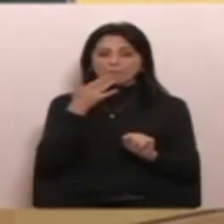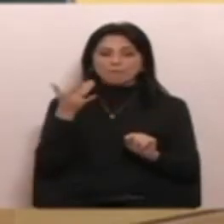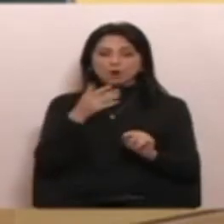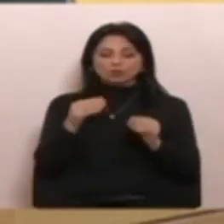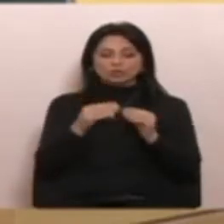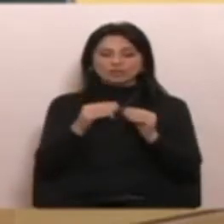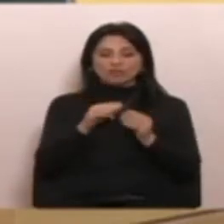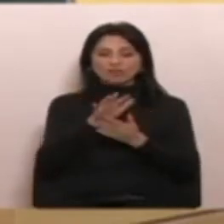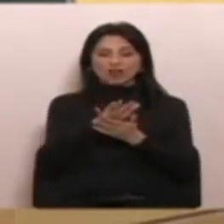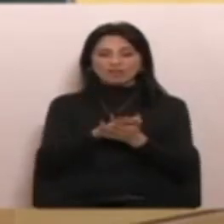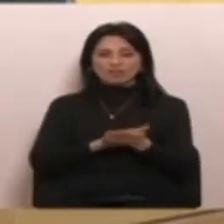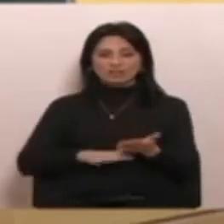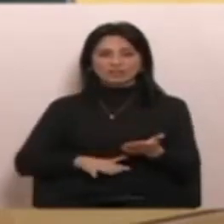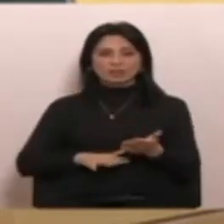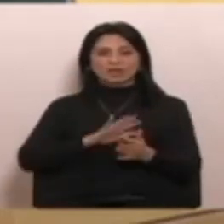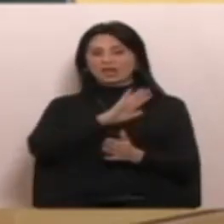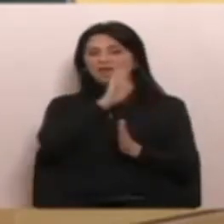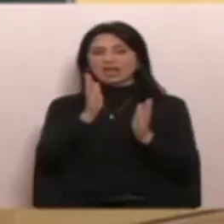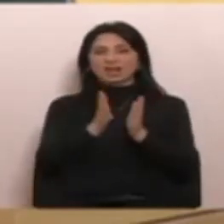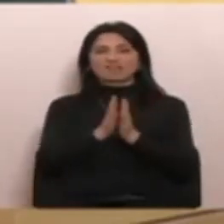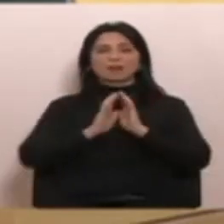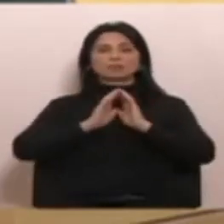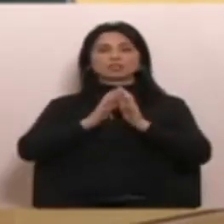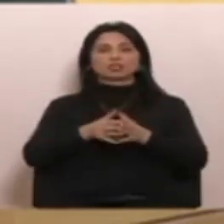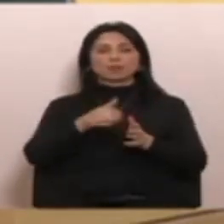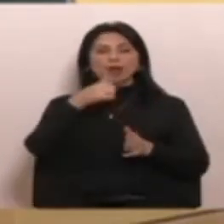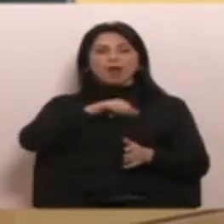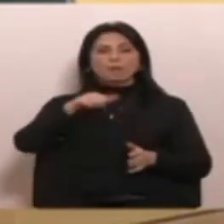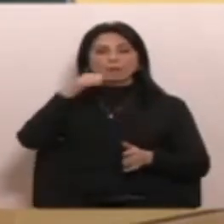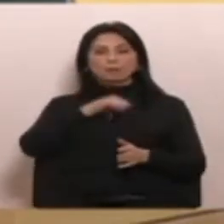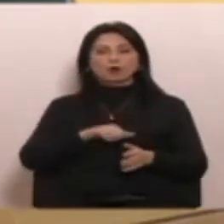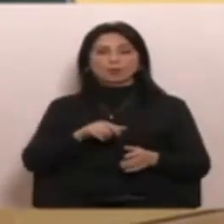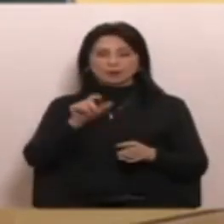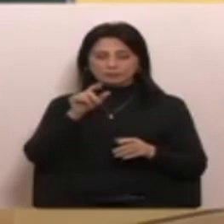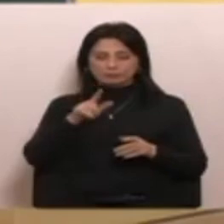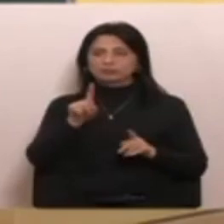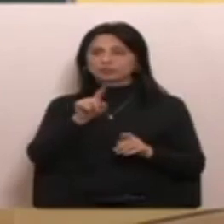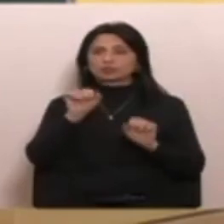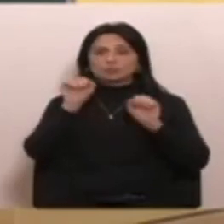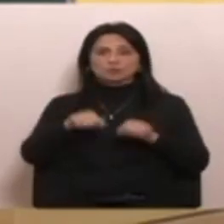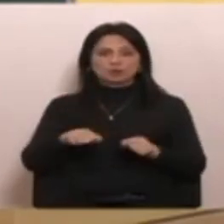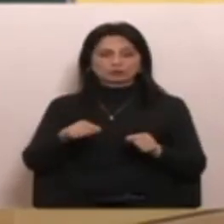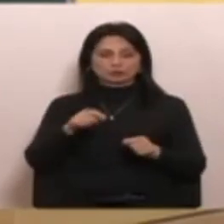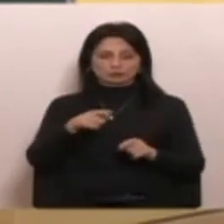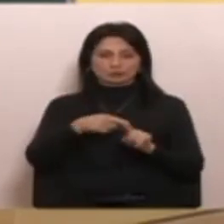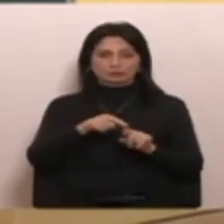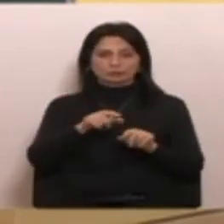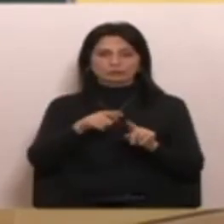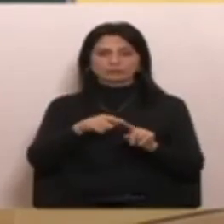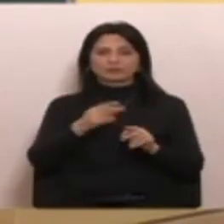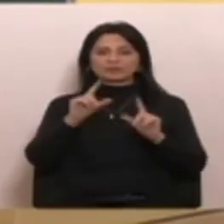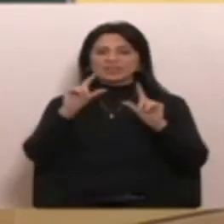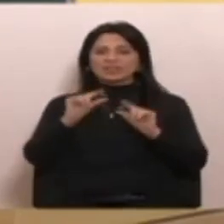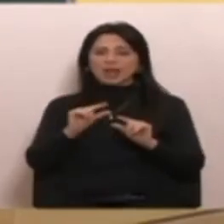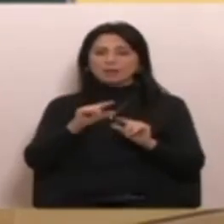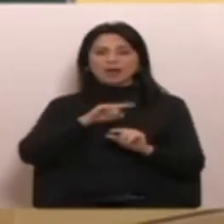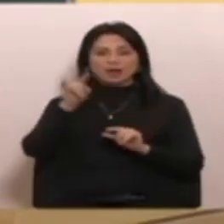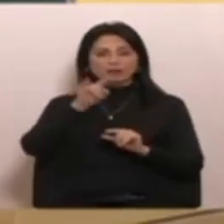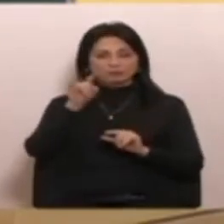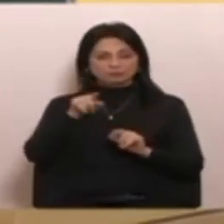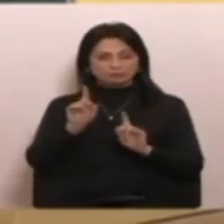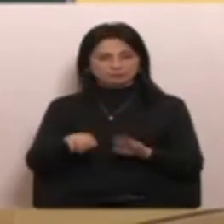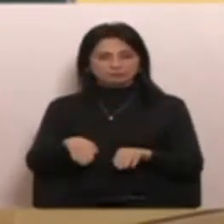კლავაც გავაგრძელებთ ყველა მსოფლიოში აპრობირებული ხერხის გამოყენებით. მათ შორის დაბალბიუჯეტიანი